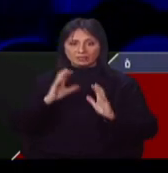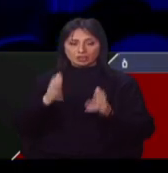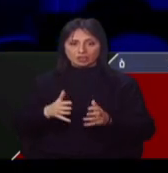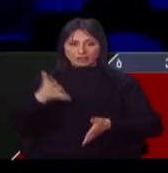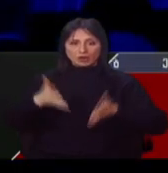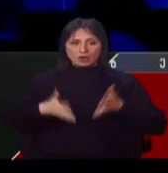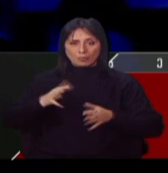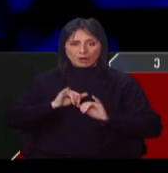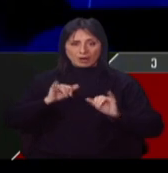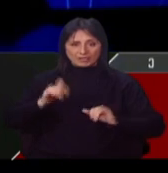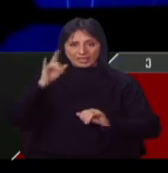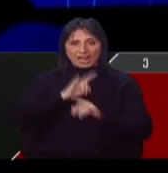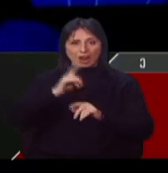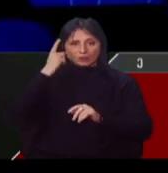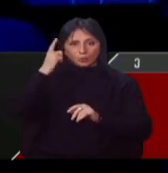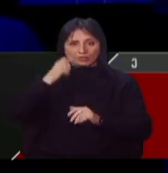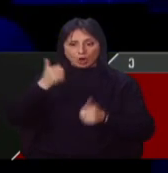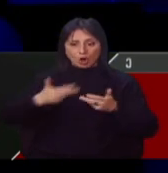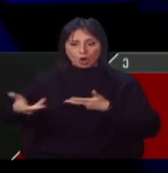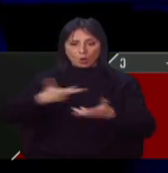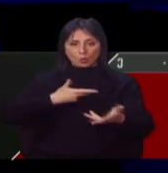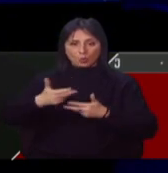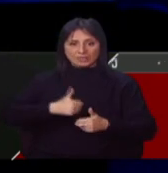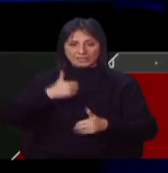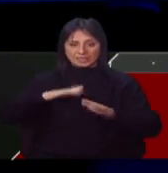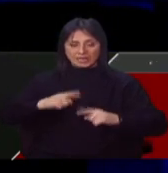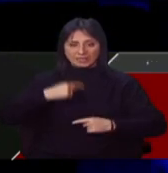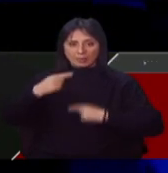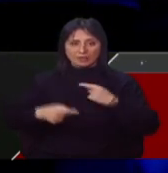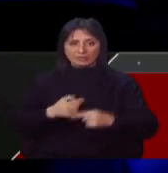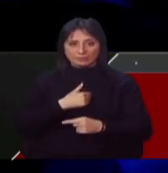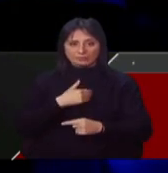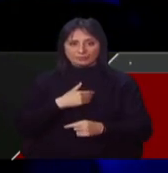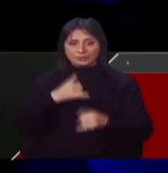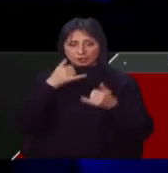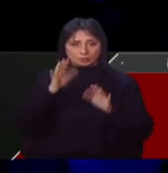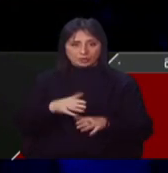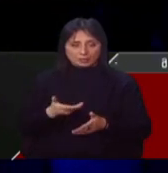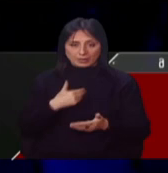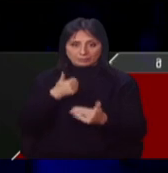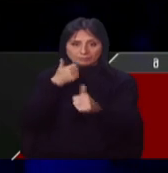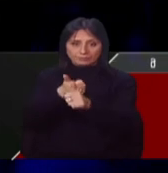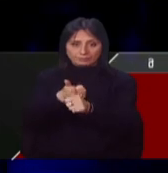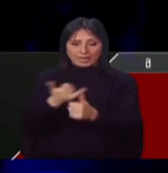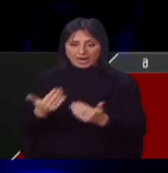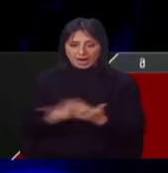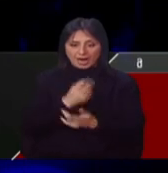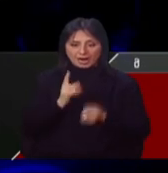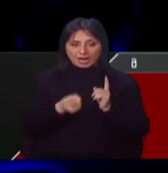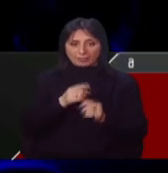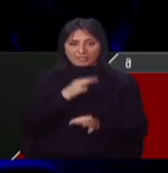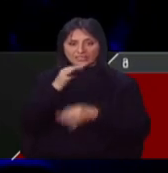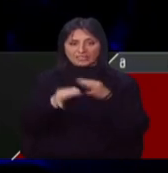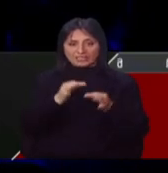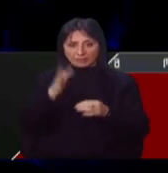ხელოვნური ინტელექტის განვითარების გარეშე გლობალურ კონკურენციაში ღირსეული ადგილის დამკვიდრება ბუნებრივია შეუძლებელია. ამ ახალ რეალობაზე